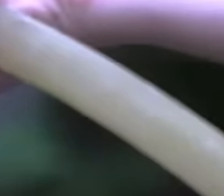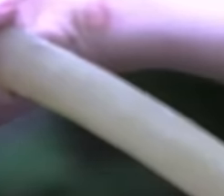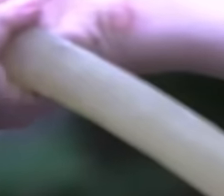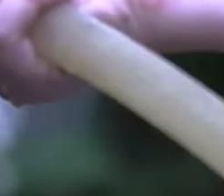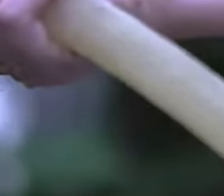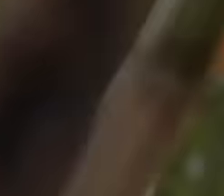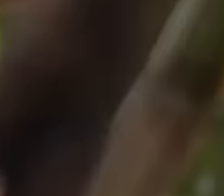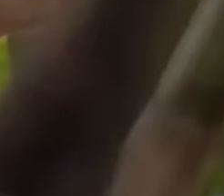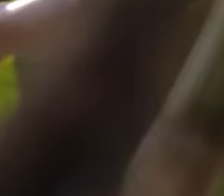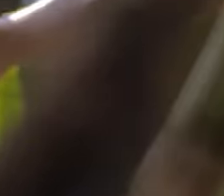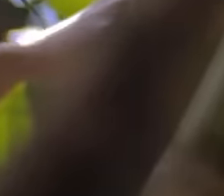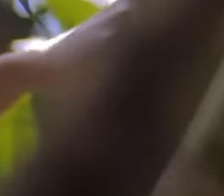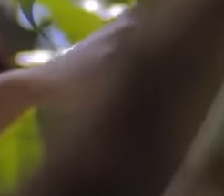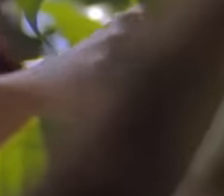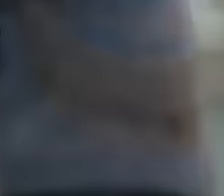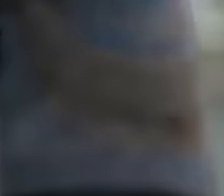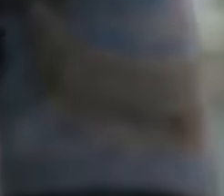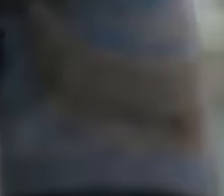nya